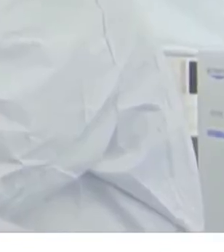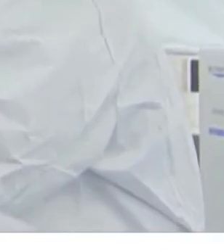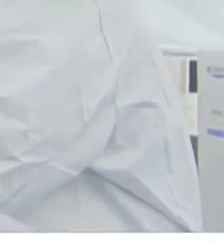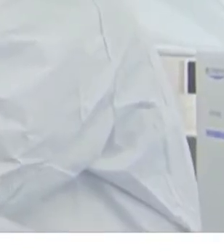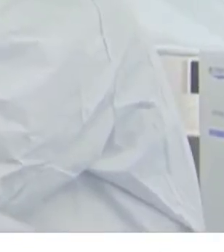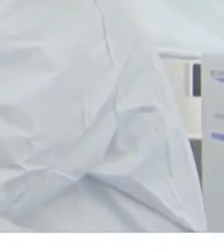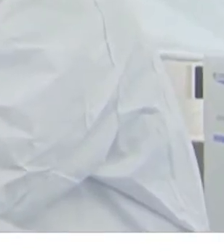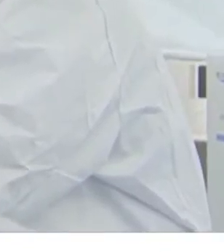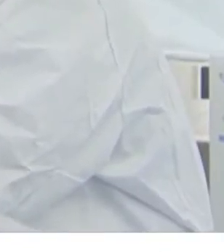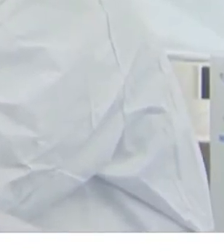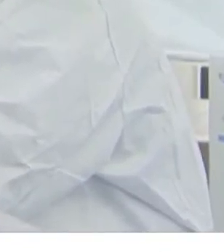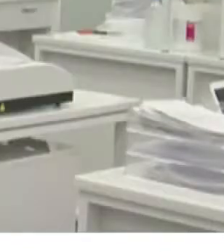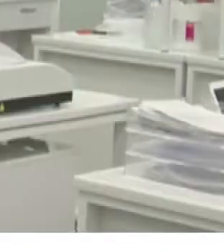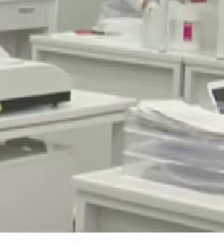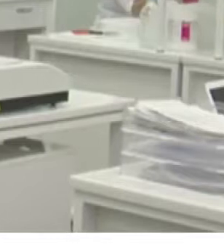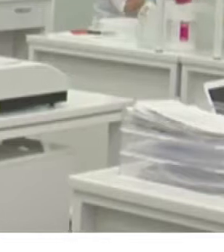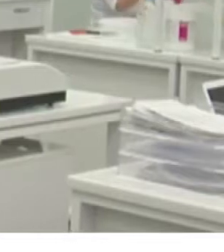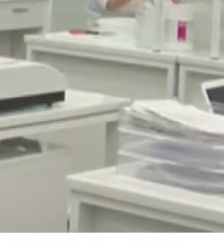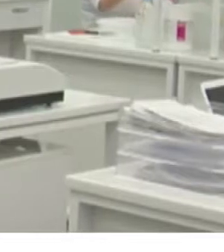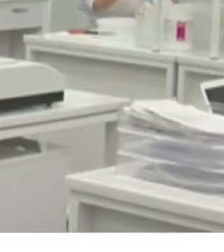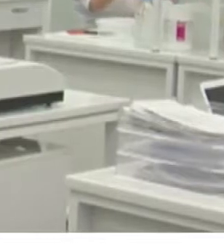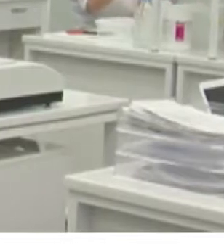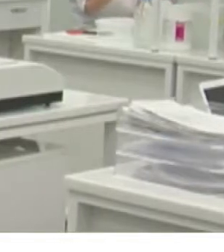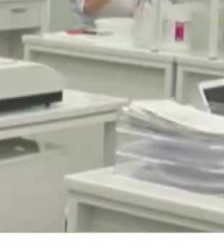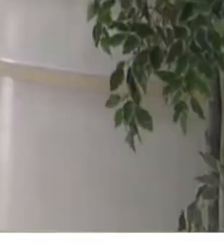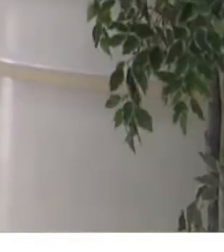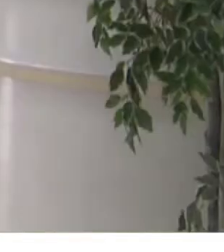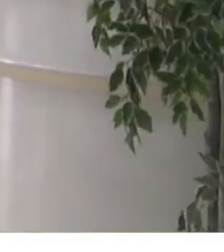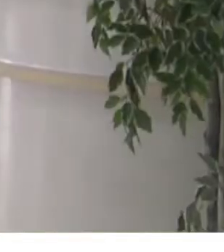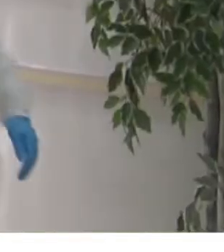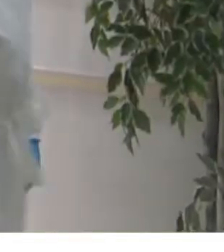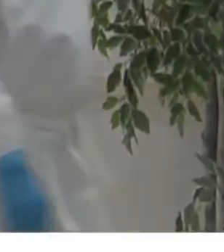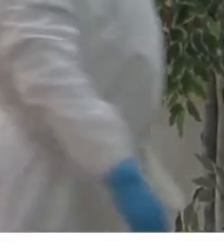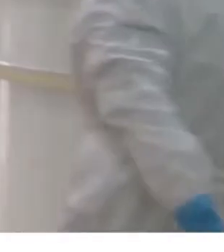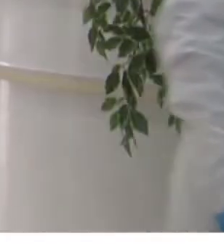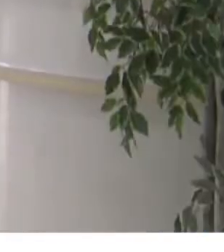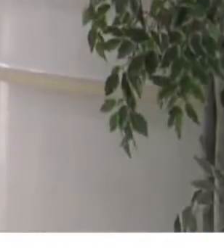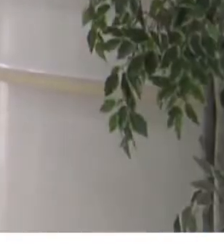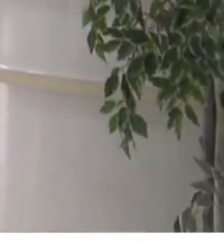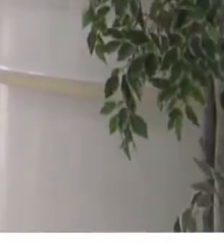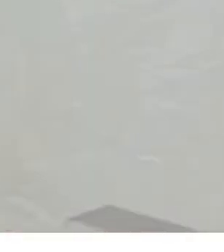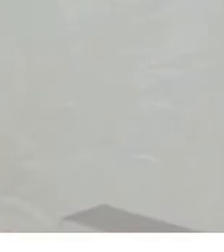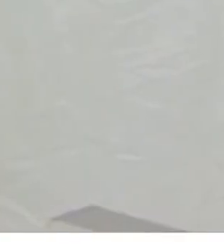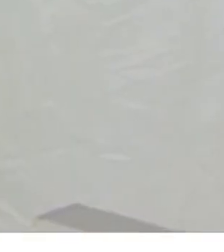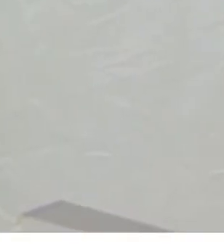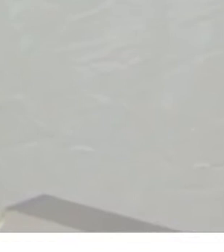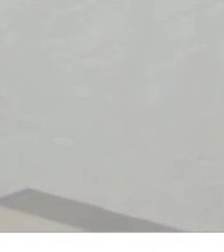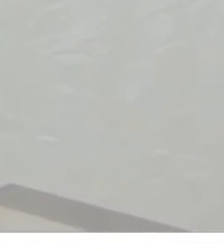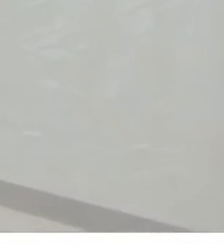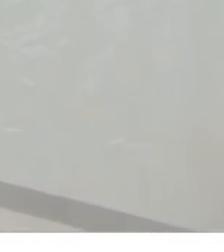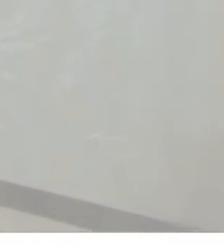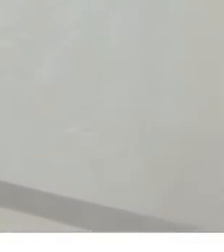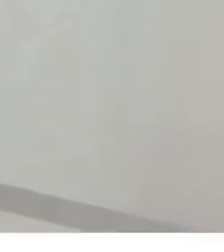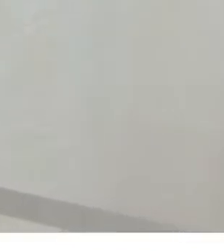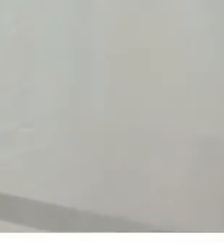разрабатывается 166 прививок против коронавирусной инфекции. Большинство находится на стадии доклинического тестирования. 500